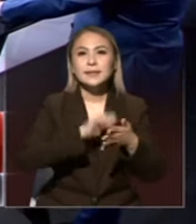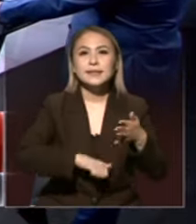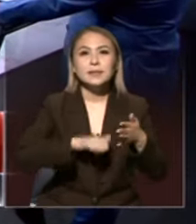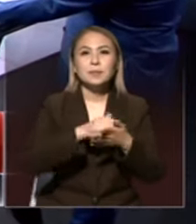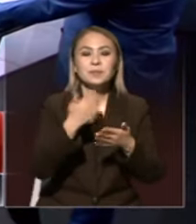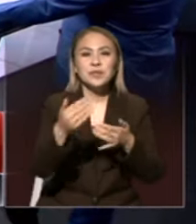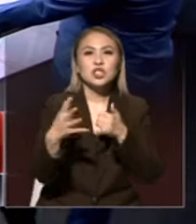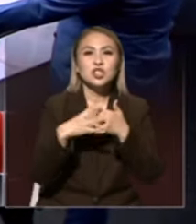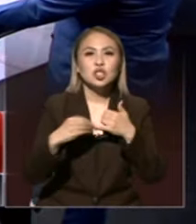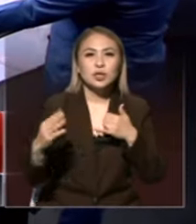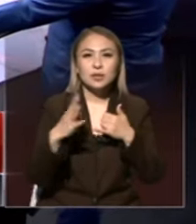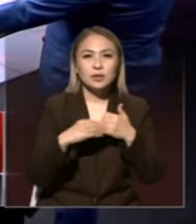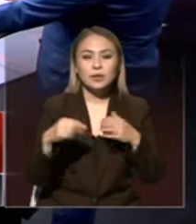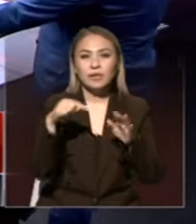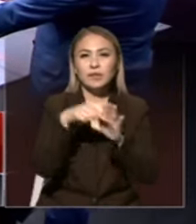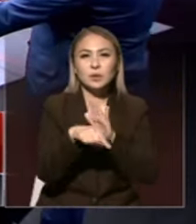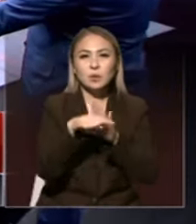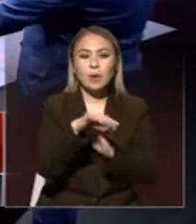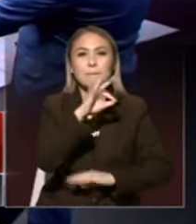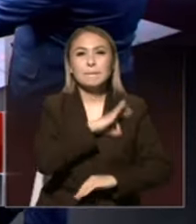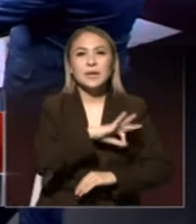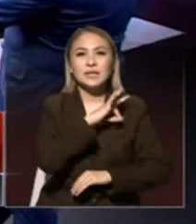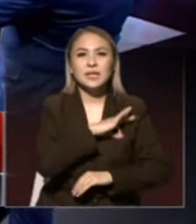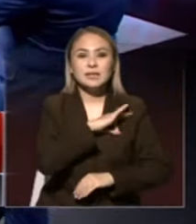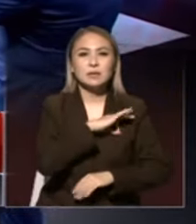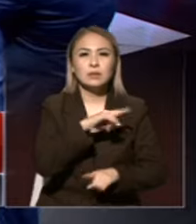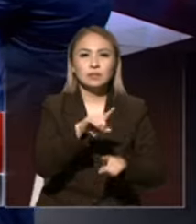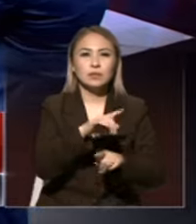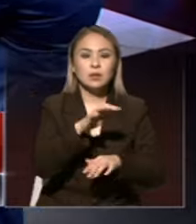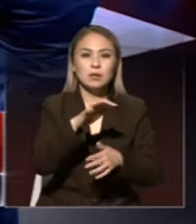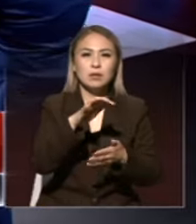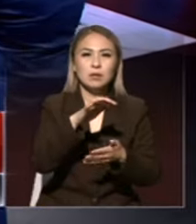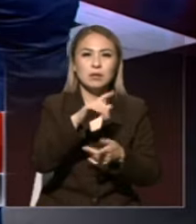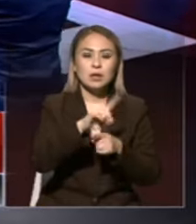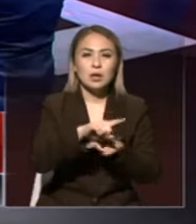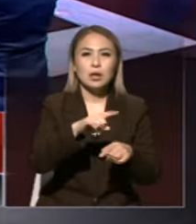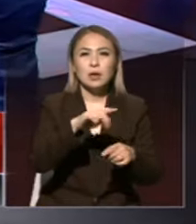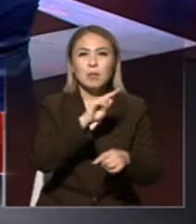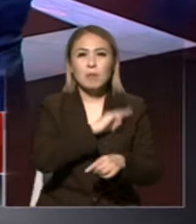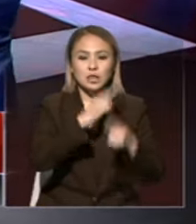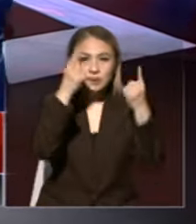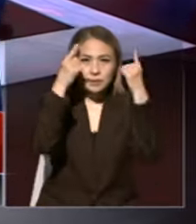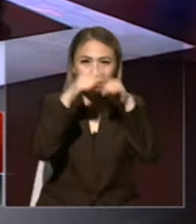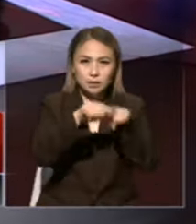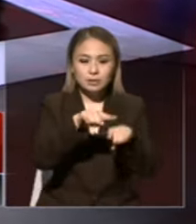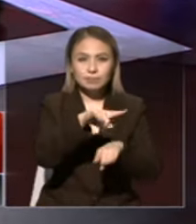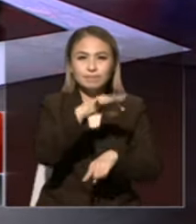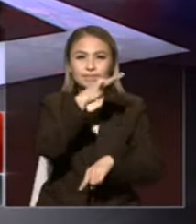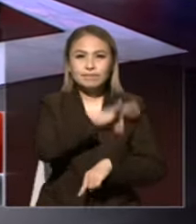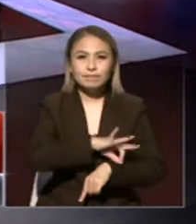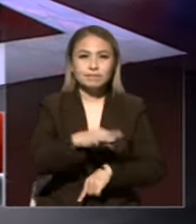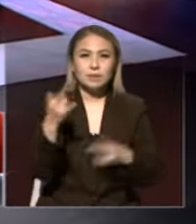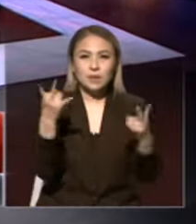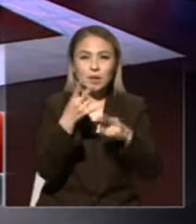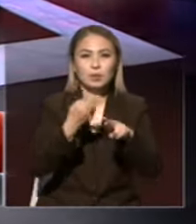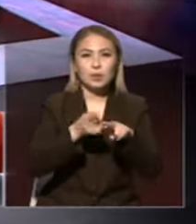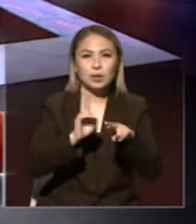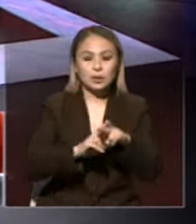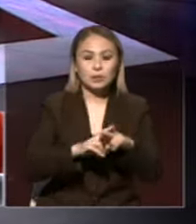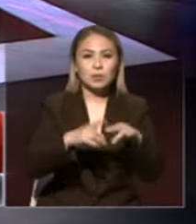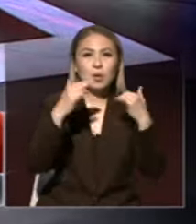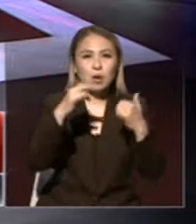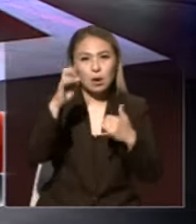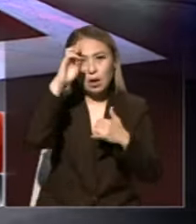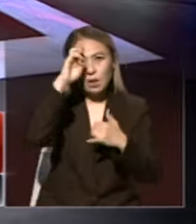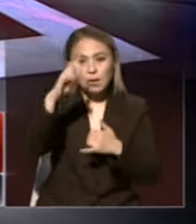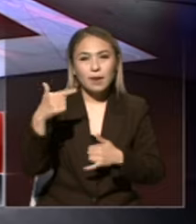ана жердің шыққан пайдасы, ана комбайнды ертең жауып кету керек. Ол бір жағынан дұрыс, екінші жағынан ол мемлекеттің, үкіметтің